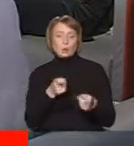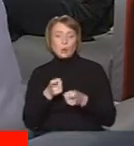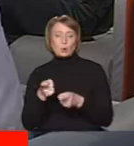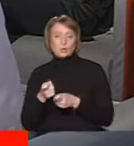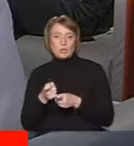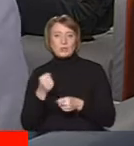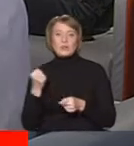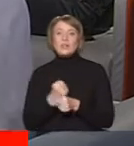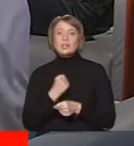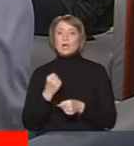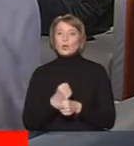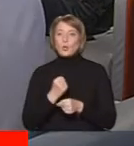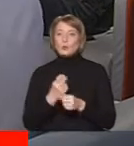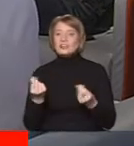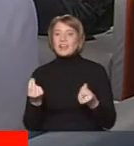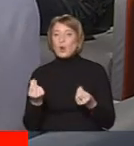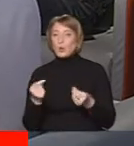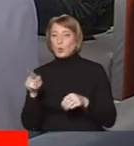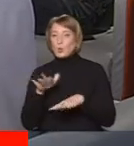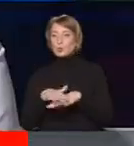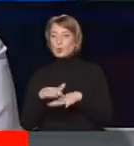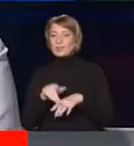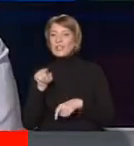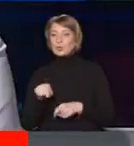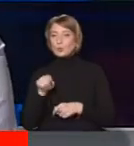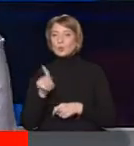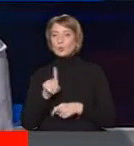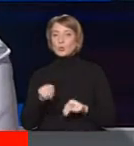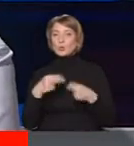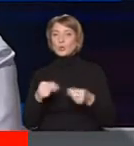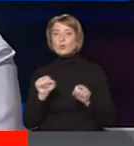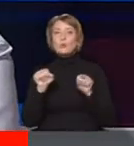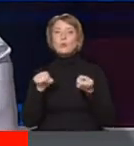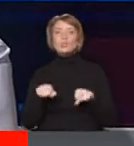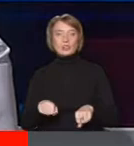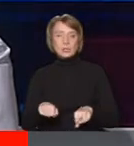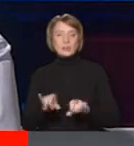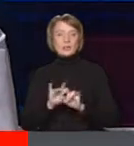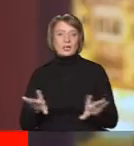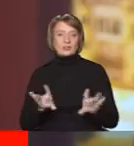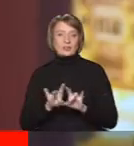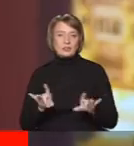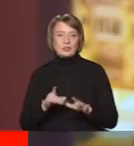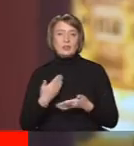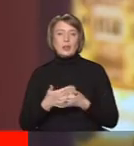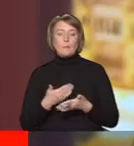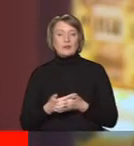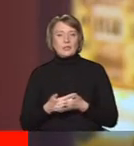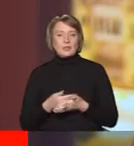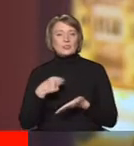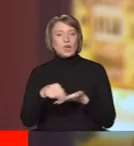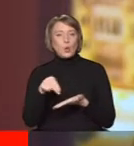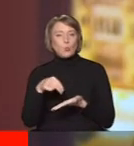це робиться насамперед за рахунок того, що це для того, що це дає можливість, колосальні можливості розкрадання. Ну, наприклад,